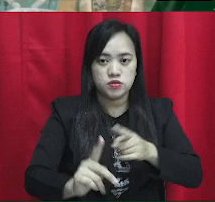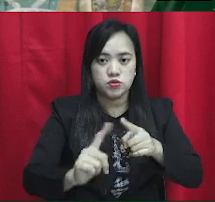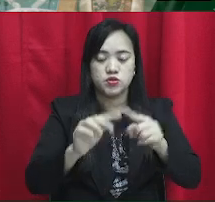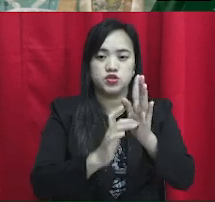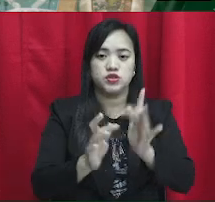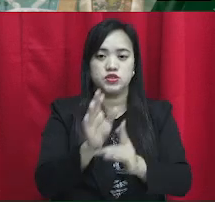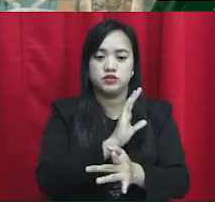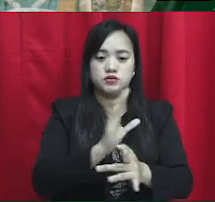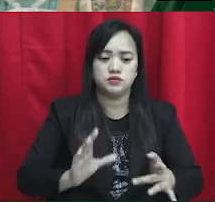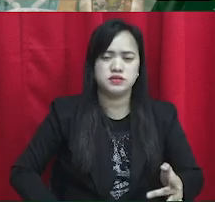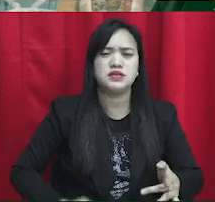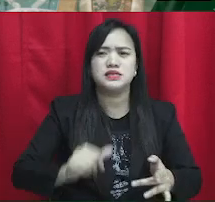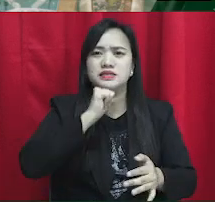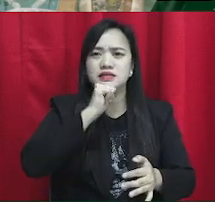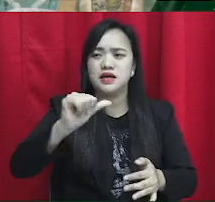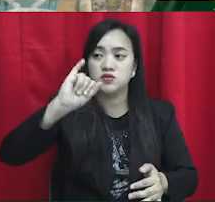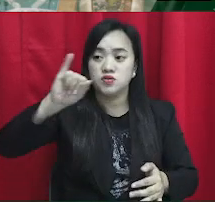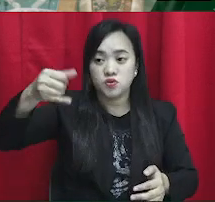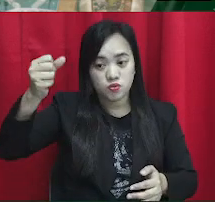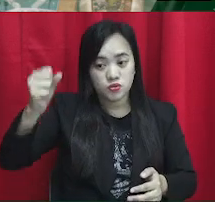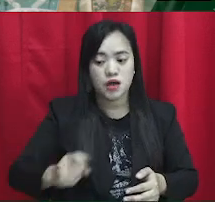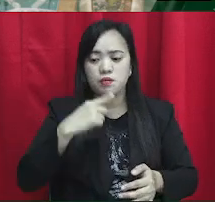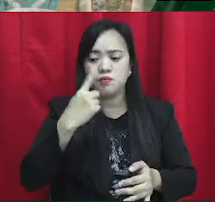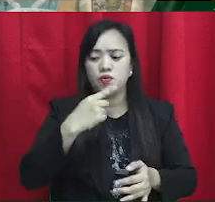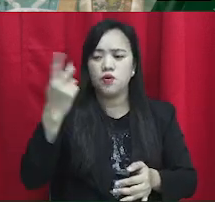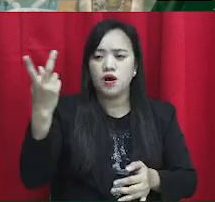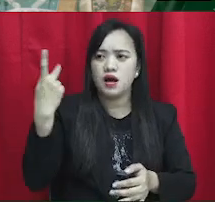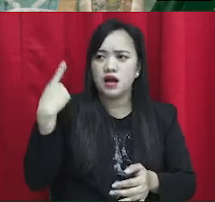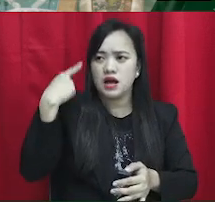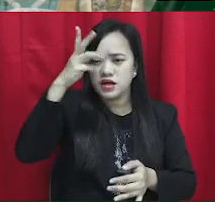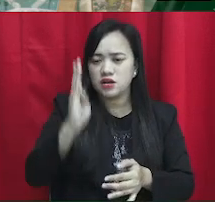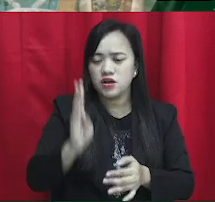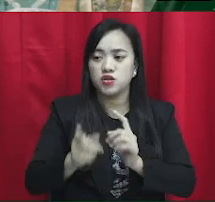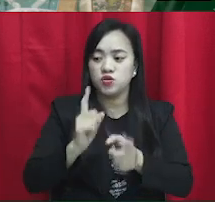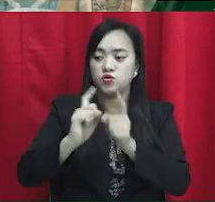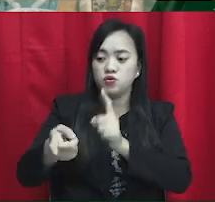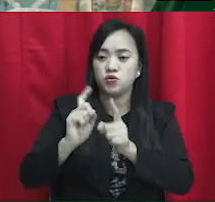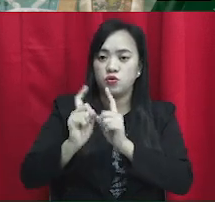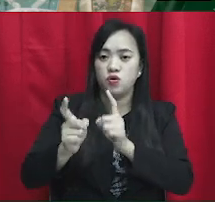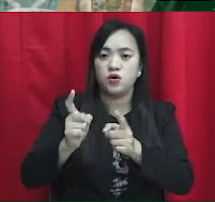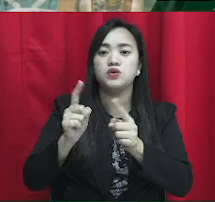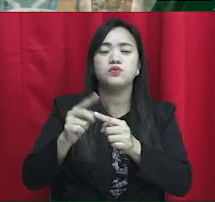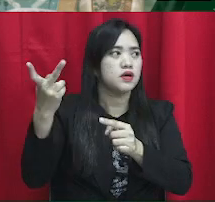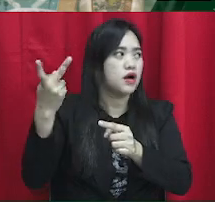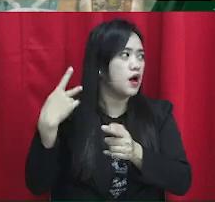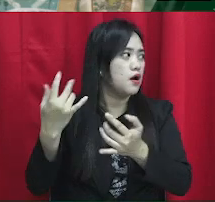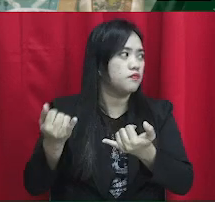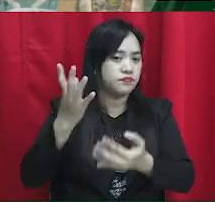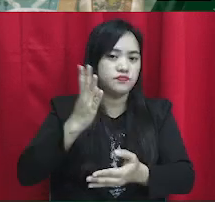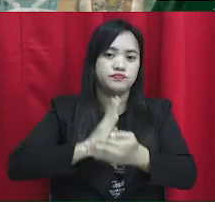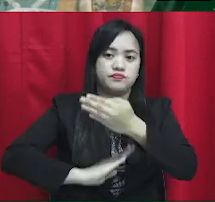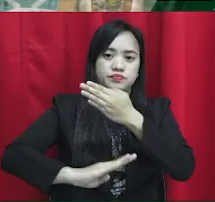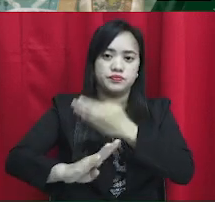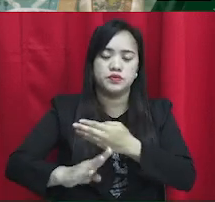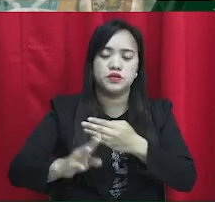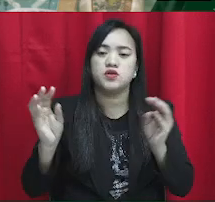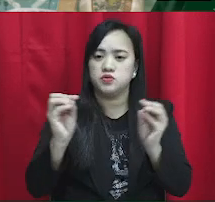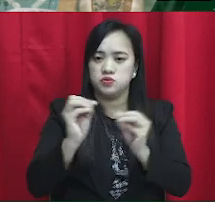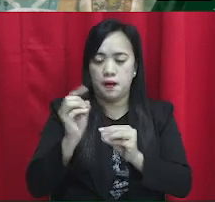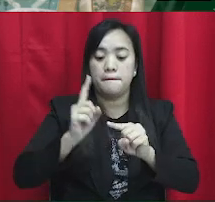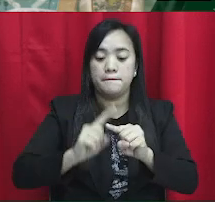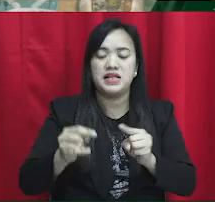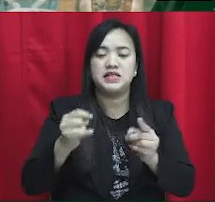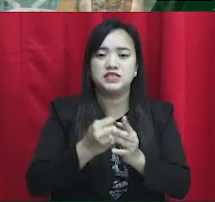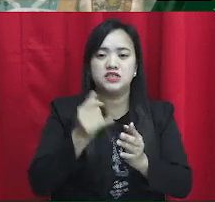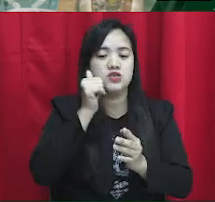para magdalang tao. You see? Ang kinausap ay si Mary. So the point here is, kaya nga po makikita nyo po, iba